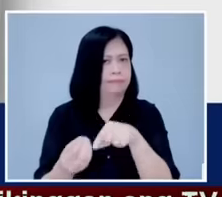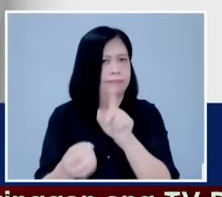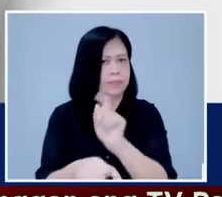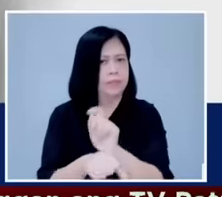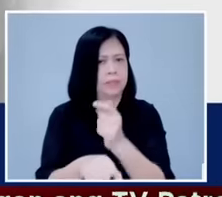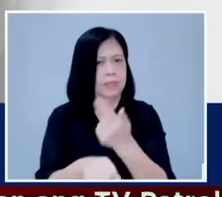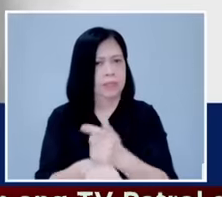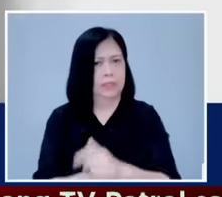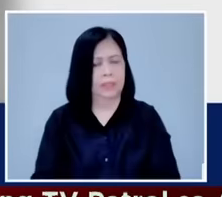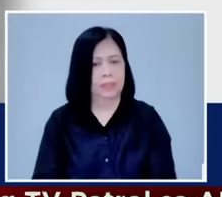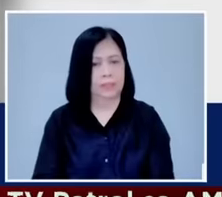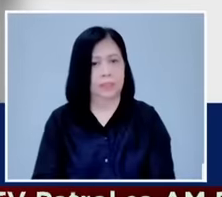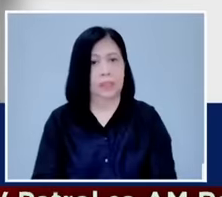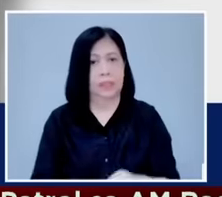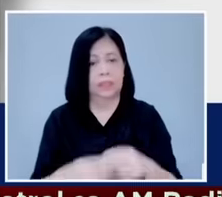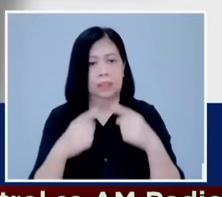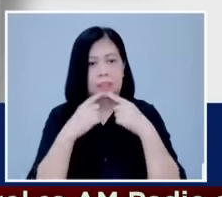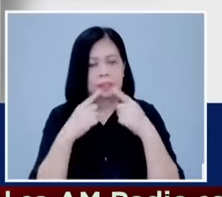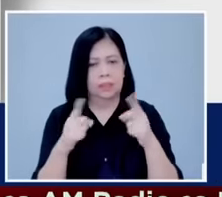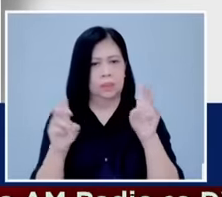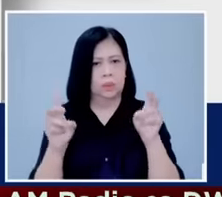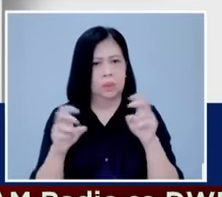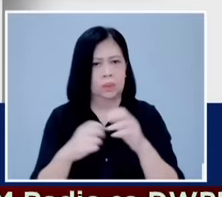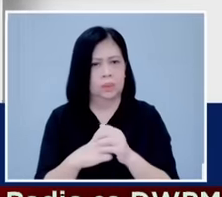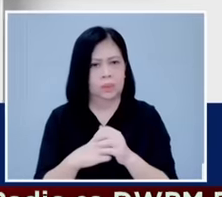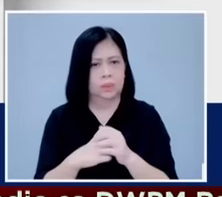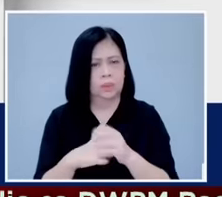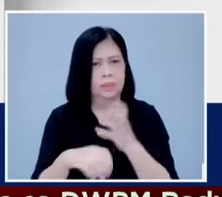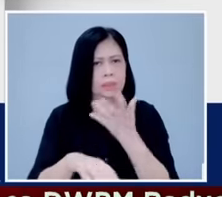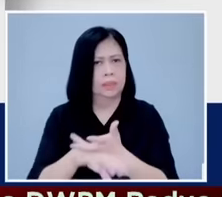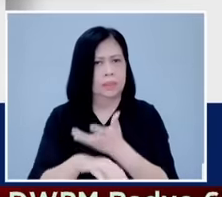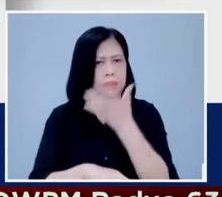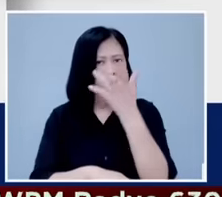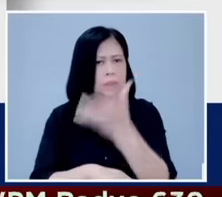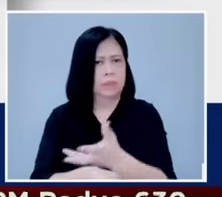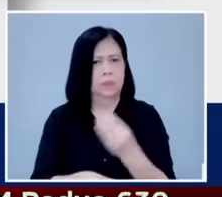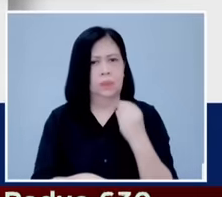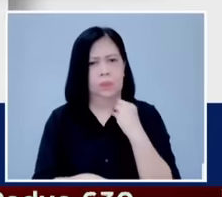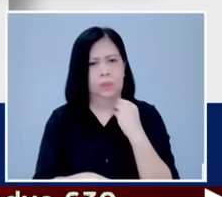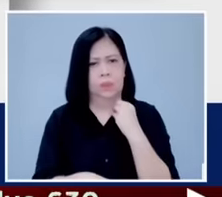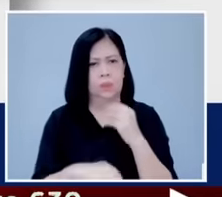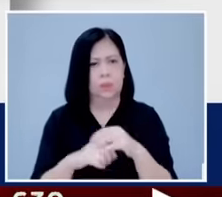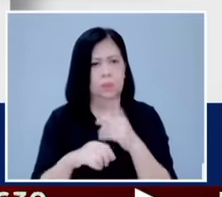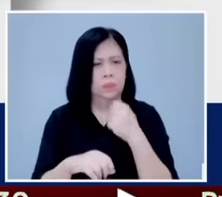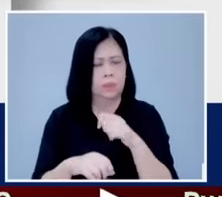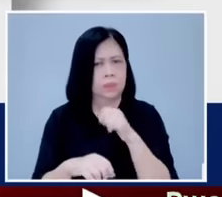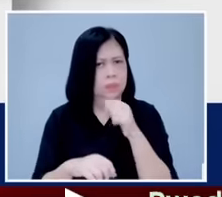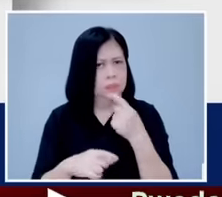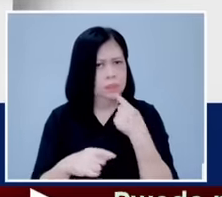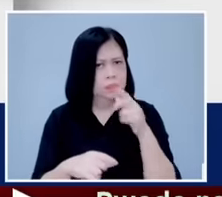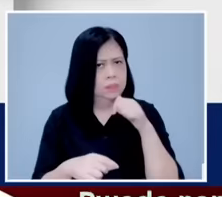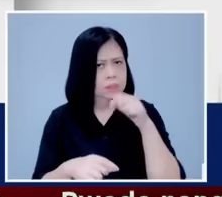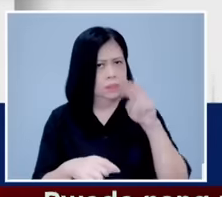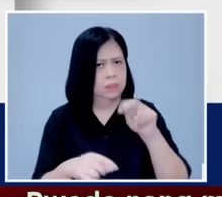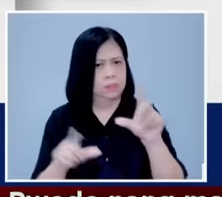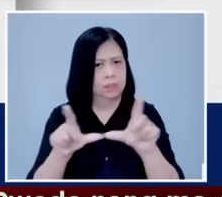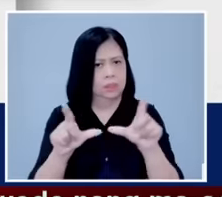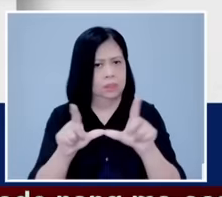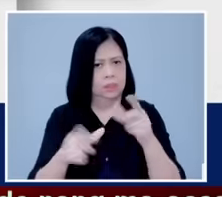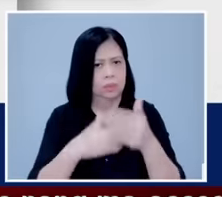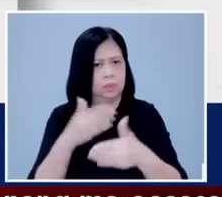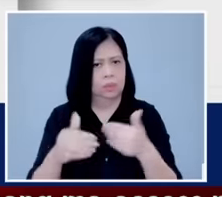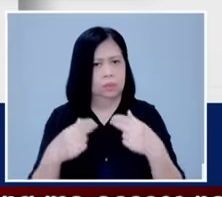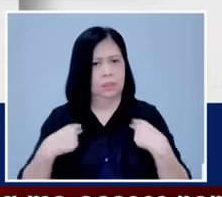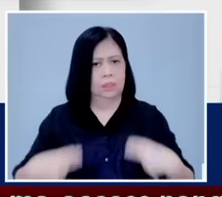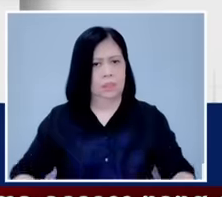Taguig. Sa isang pahayag, tinawag nila itong panlilinlang at panloloko dahil hindi naman umano kailangan ng license to operate ng mga